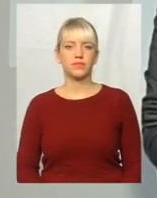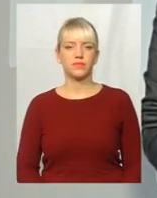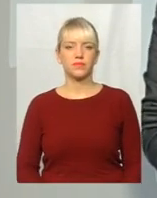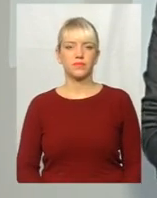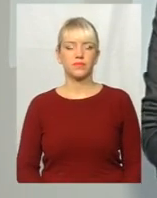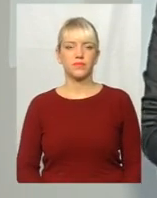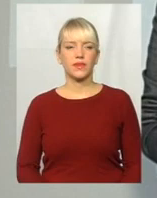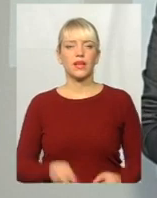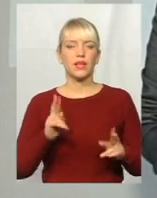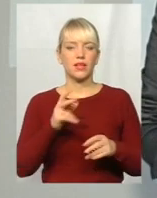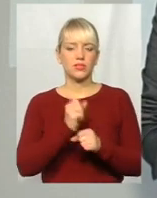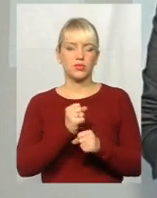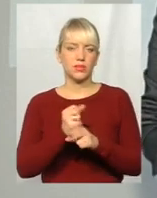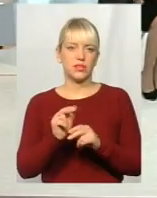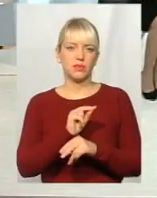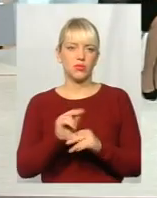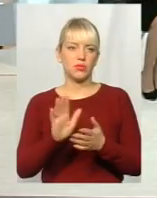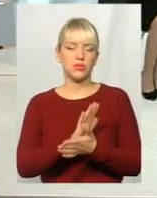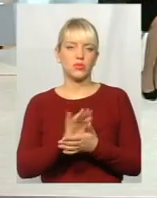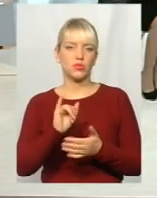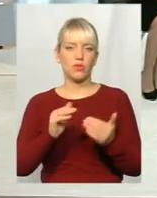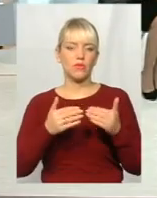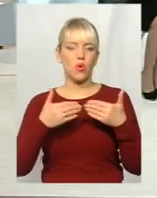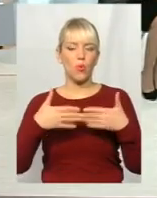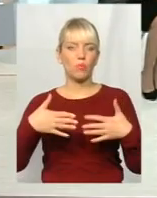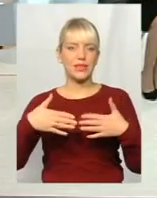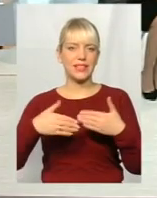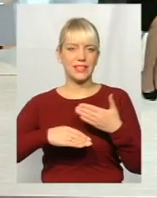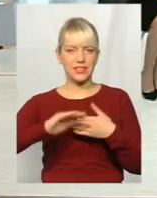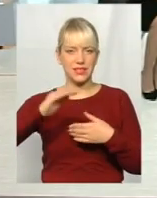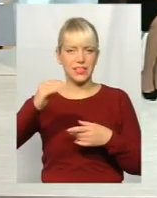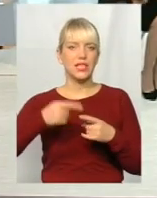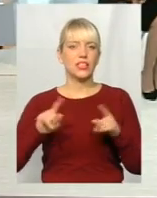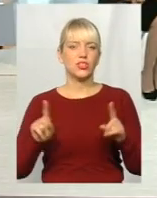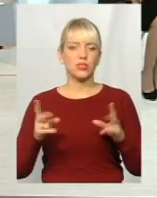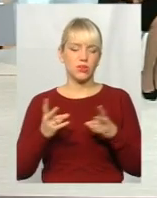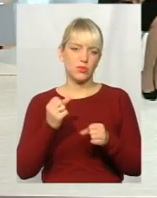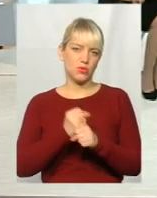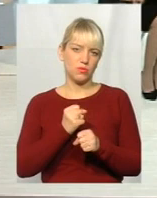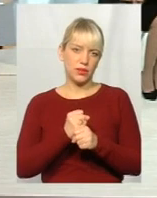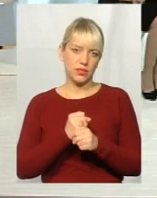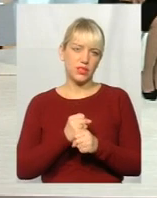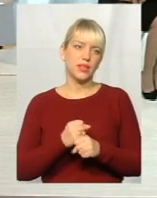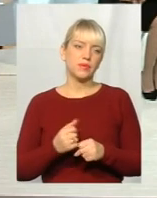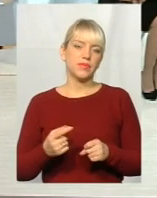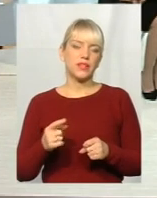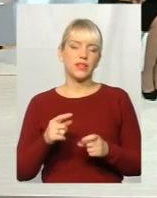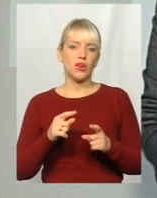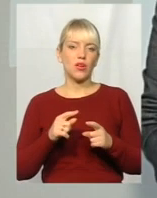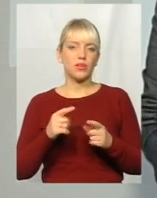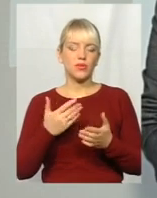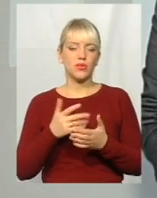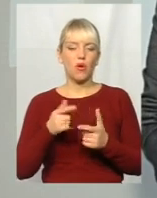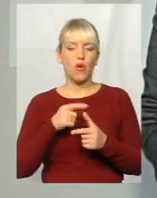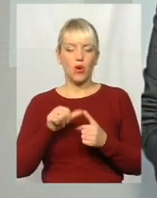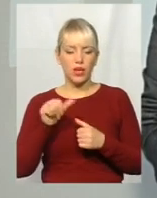питання, як зробити ремонт безкоштовно у під'їзді. Що, які пункти для цього мають бути виконані, окрім того, що це має підійти